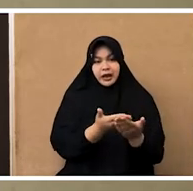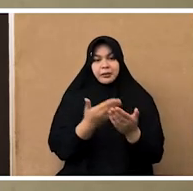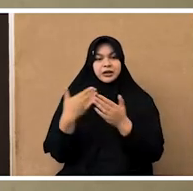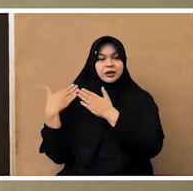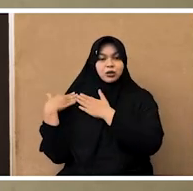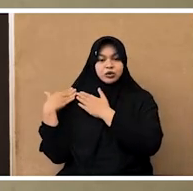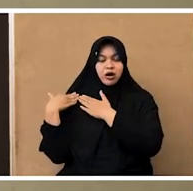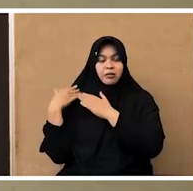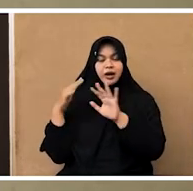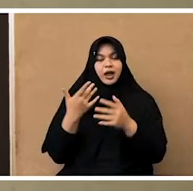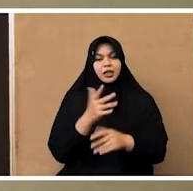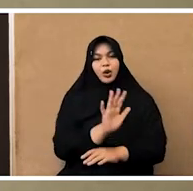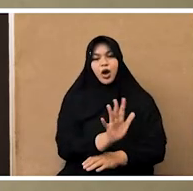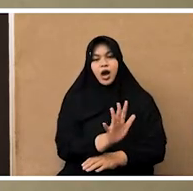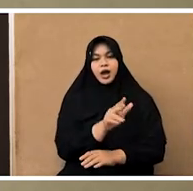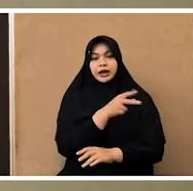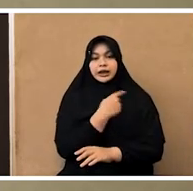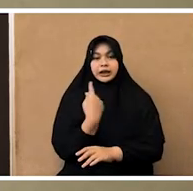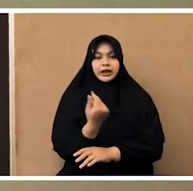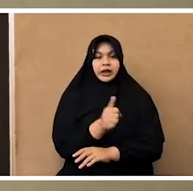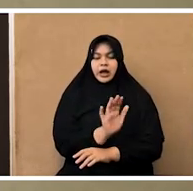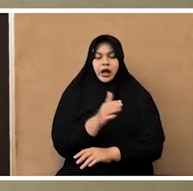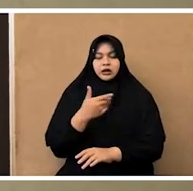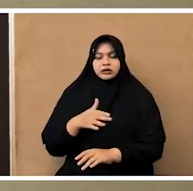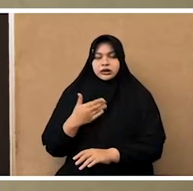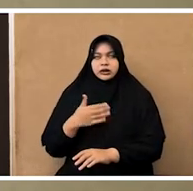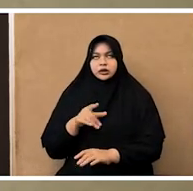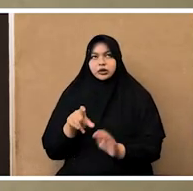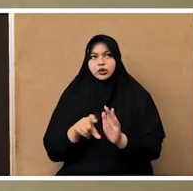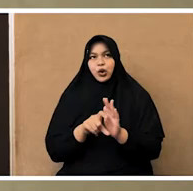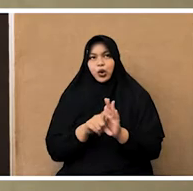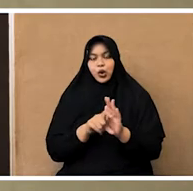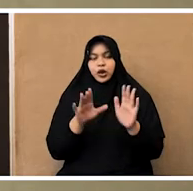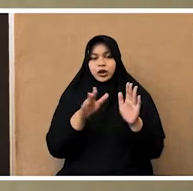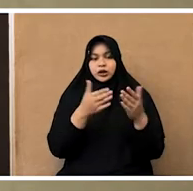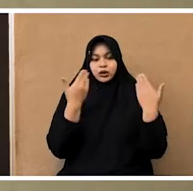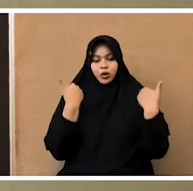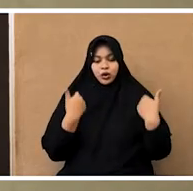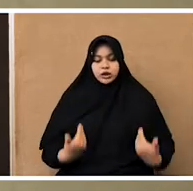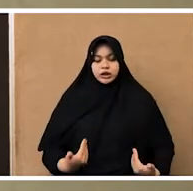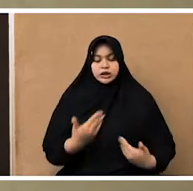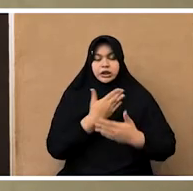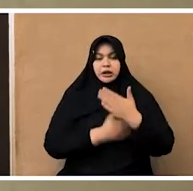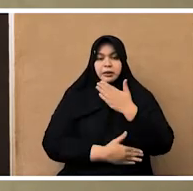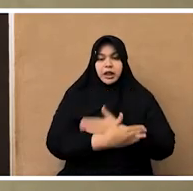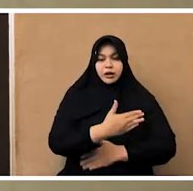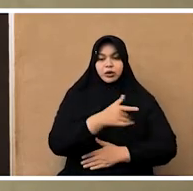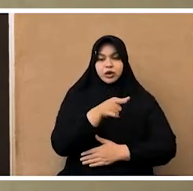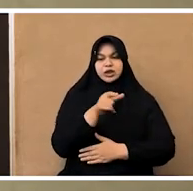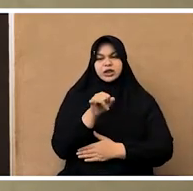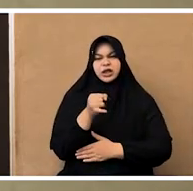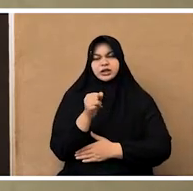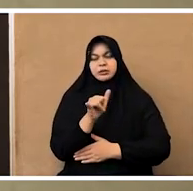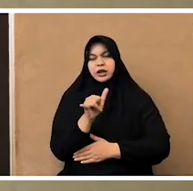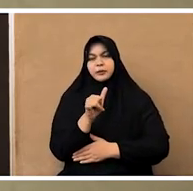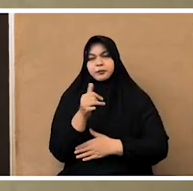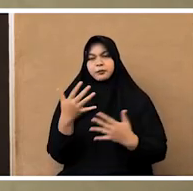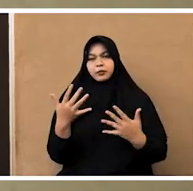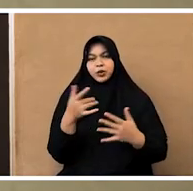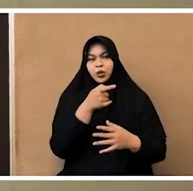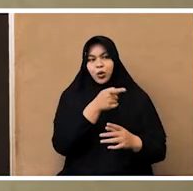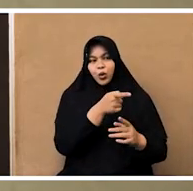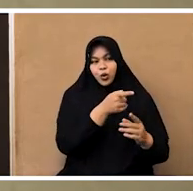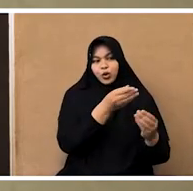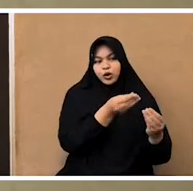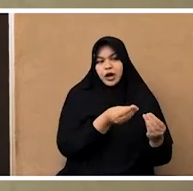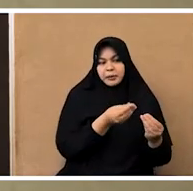Pertanggungjawaban pidana atau tidak Dan kita juga tidak menginginkan misalkan dengan kondisi disabilitasnya itu dijadikan misalkan Oh